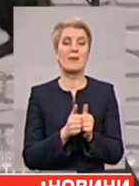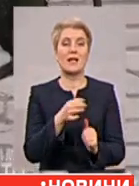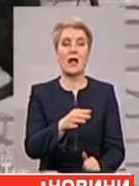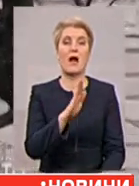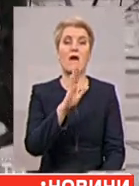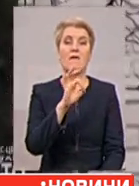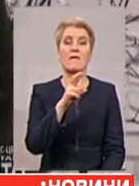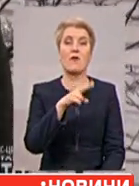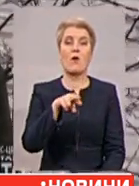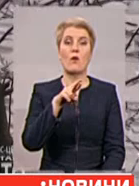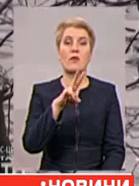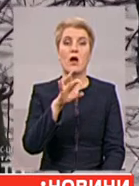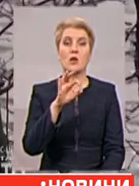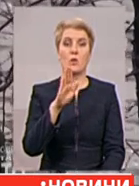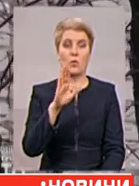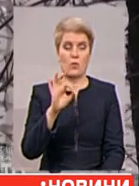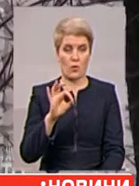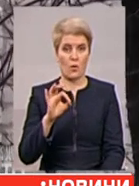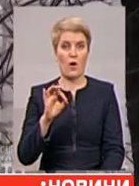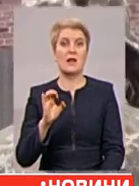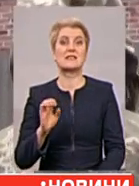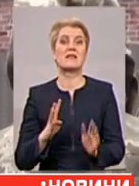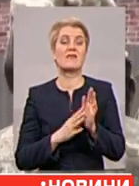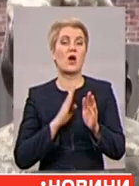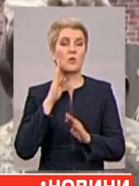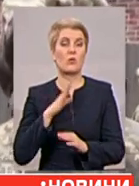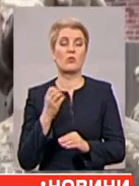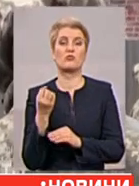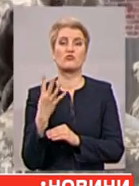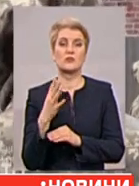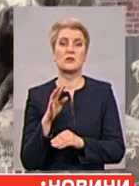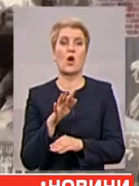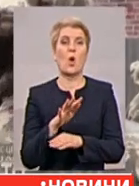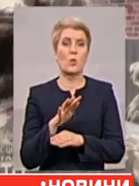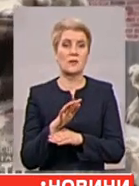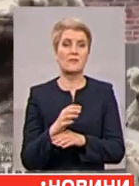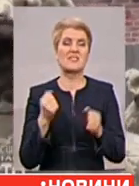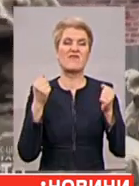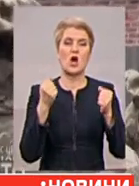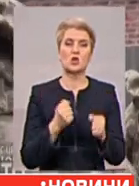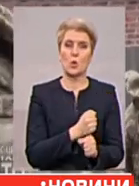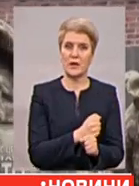години противник здійснив 14 пострілів з важкої артилерії, а також СПГ по позиціях Збройних сил України.